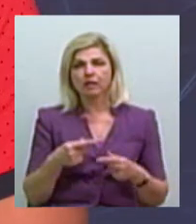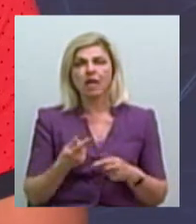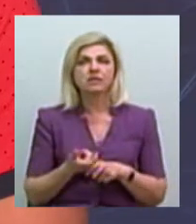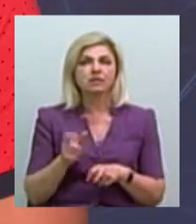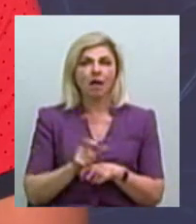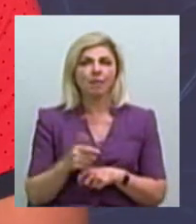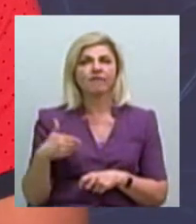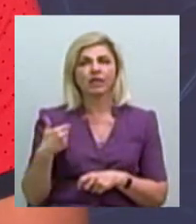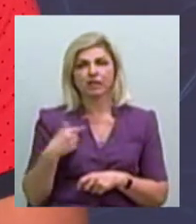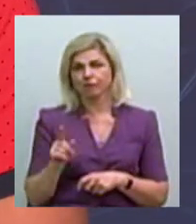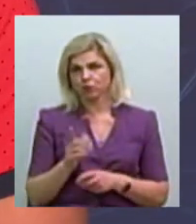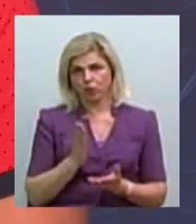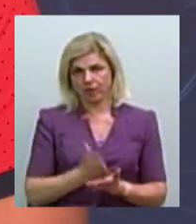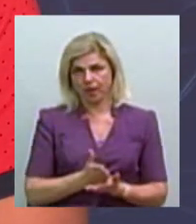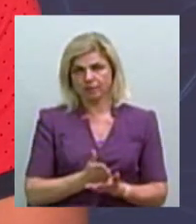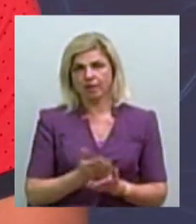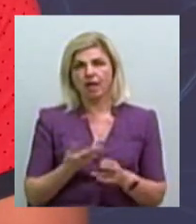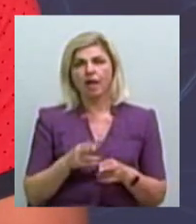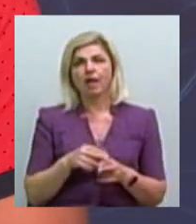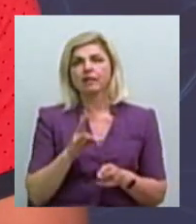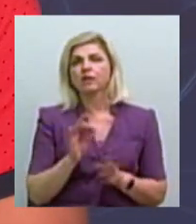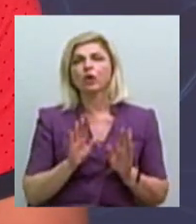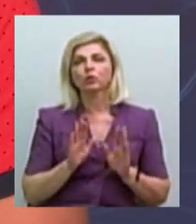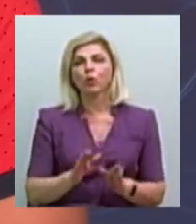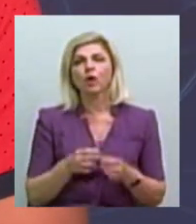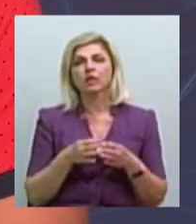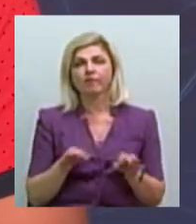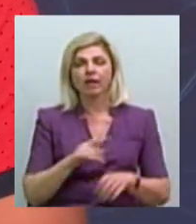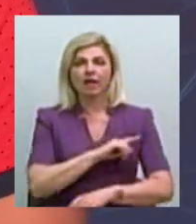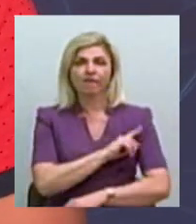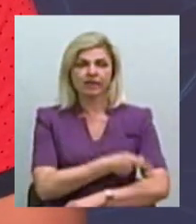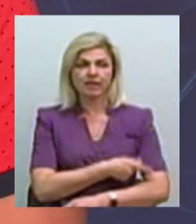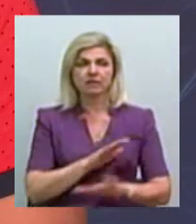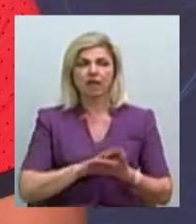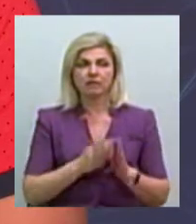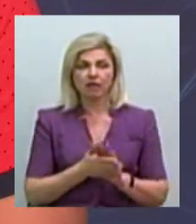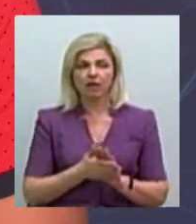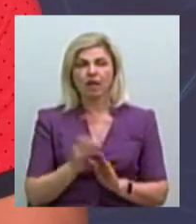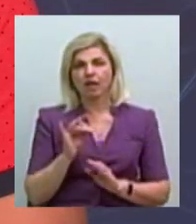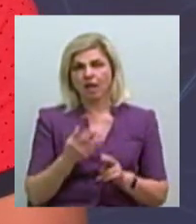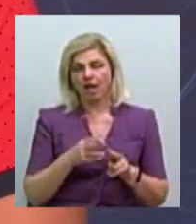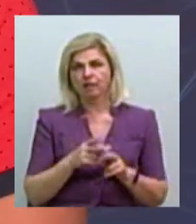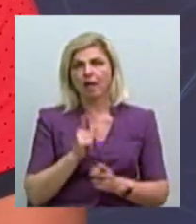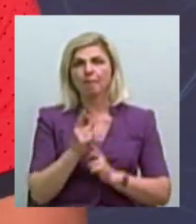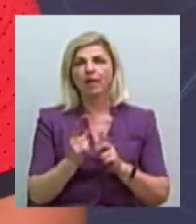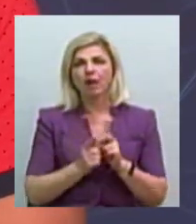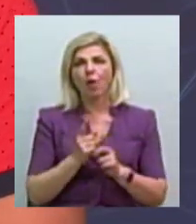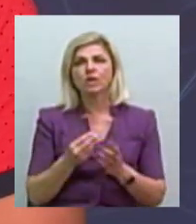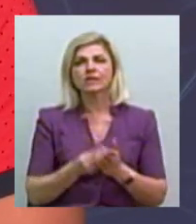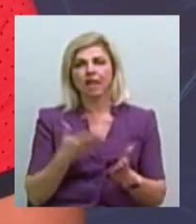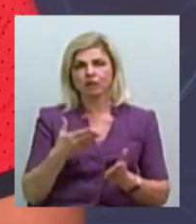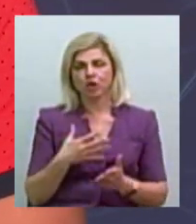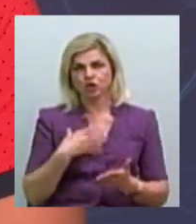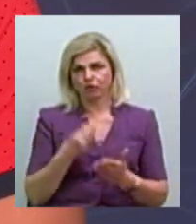есть. Потому что это не только освобождение как физического состояния, облегчения, А это переоценка всех ценностей, переоценка своей